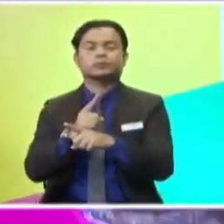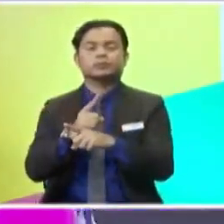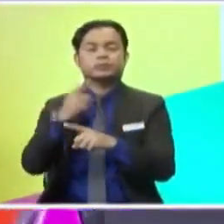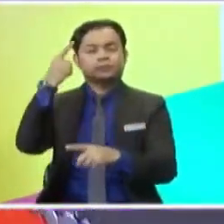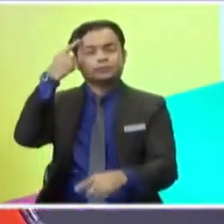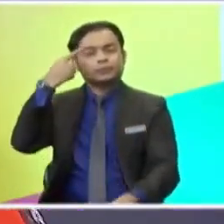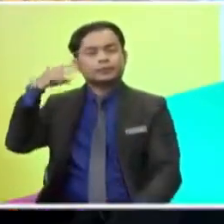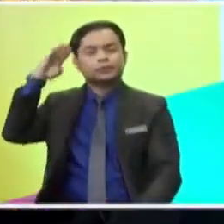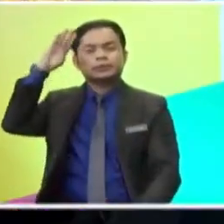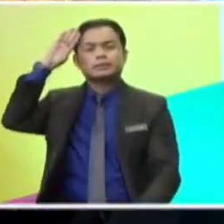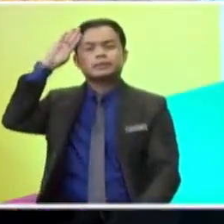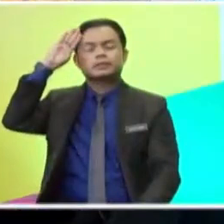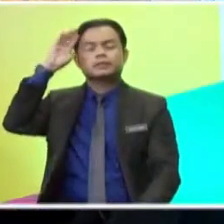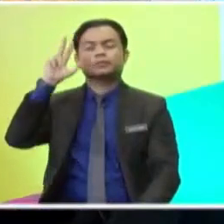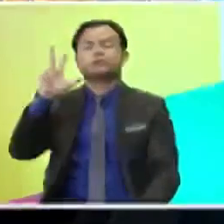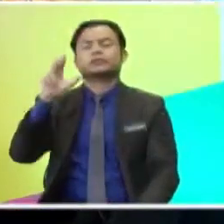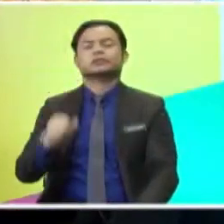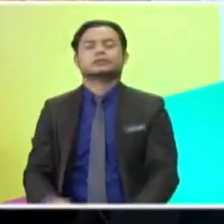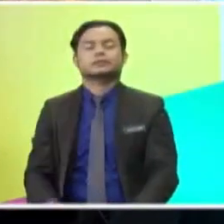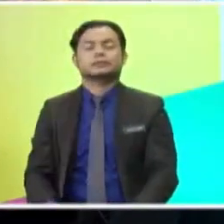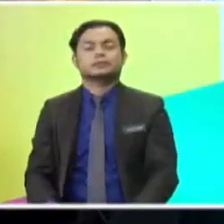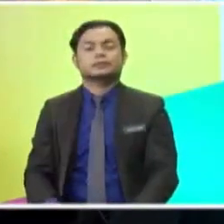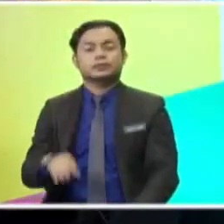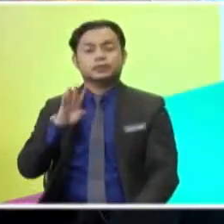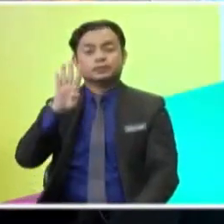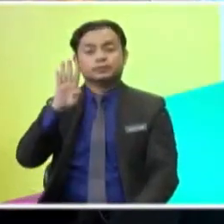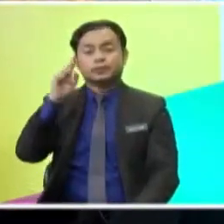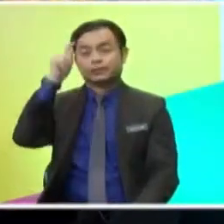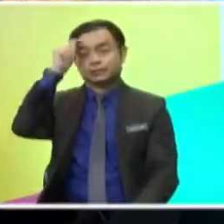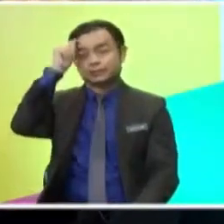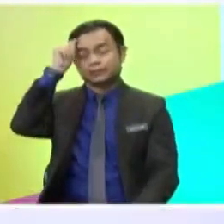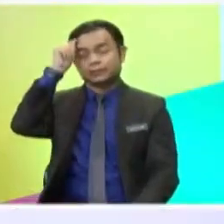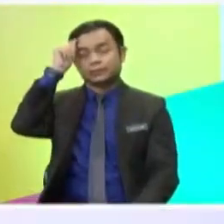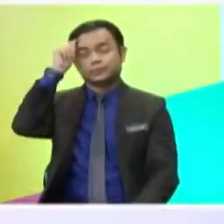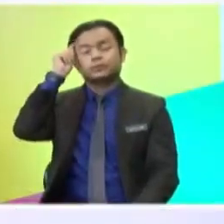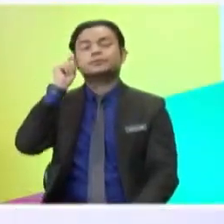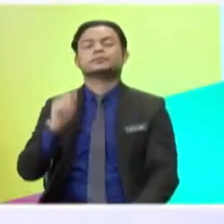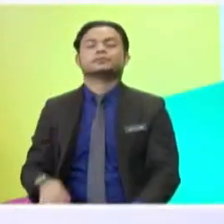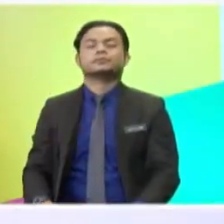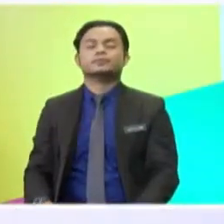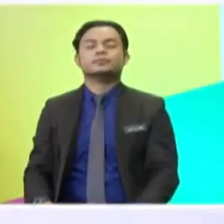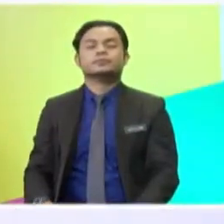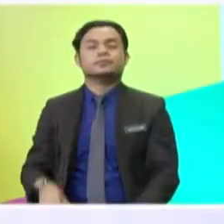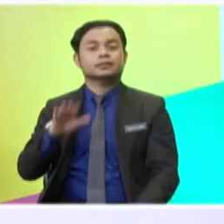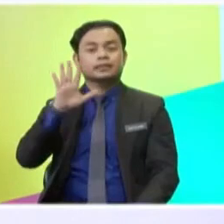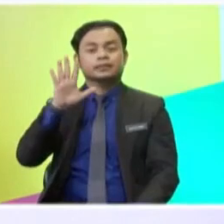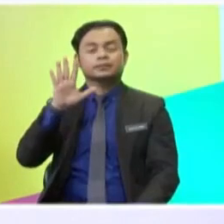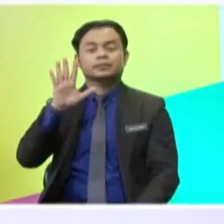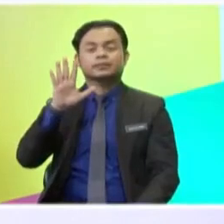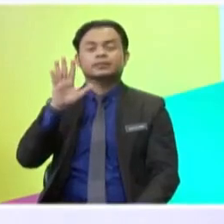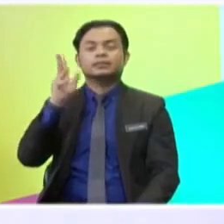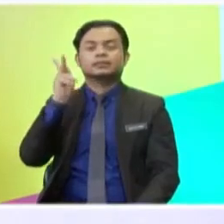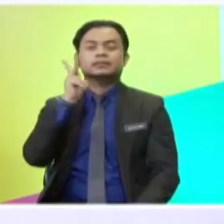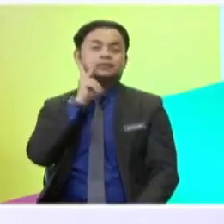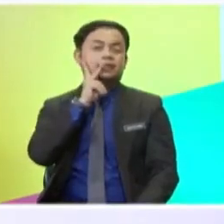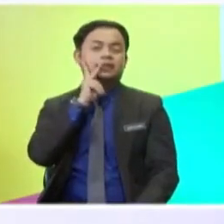ke Perlis. Okey, yang keempat? Di Terengganu. Terengganu. Okey, kelima? Kedah, Cikgu. Kedah.